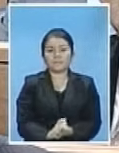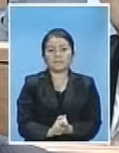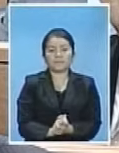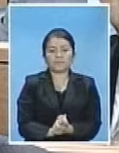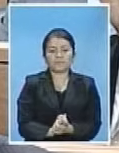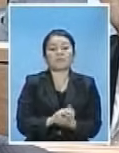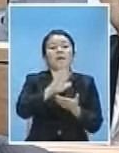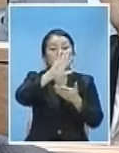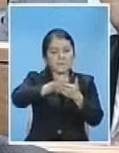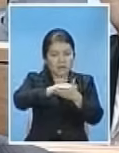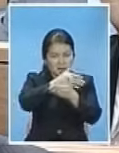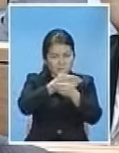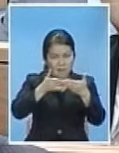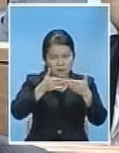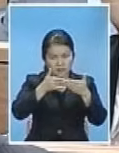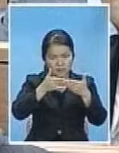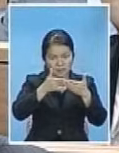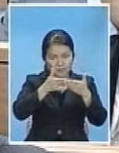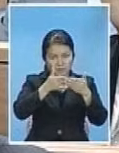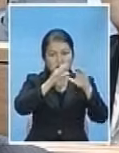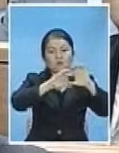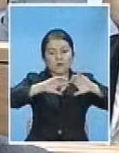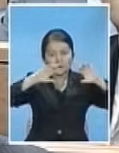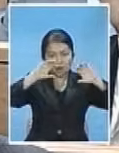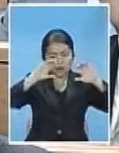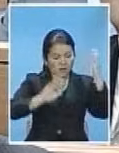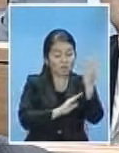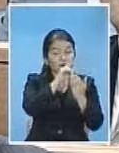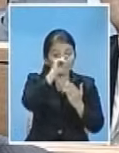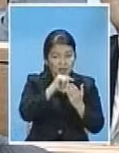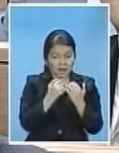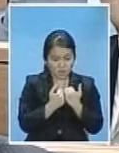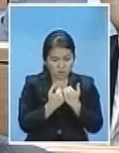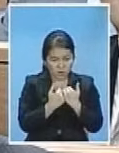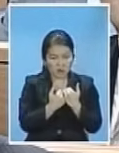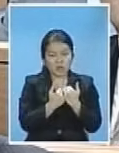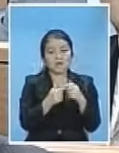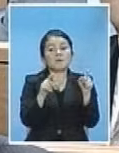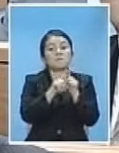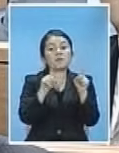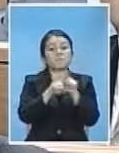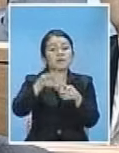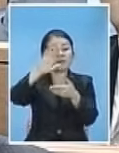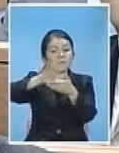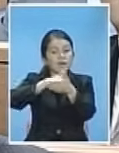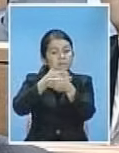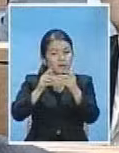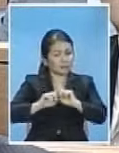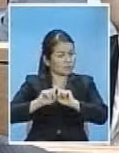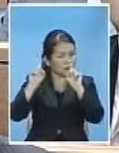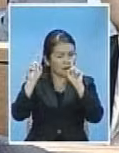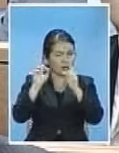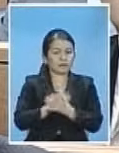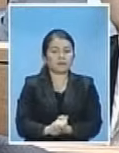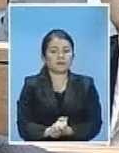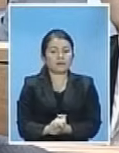ยบายความมั่นคงของประเทศไม่ใช่นโยบายเหมือนกับเรื่องอื่น